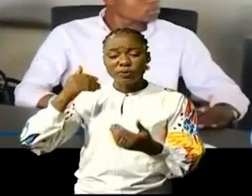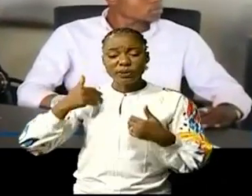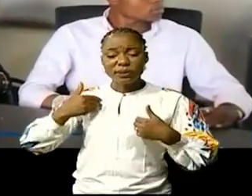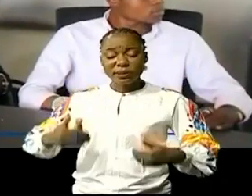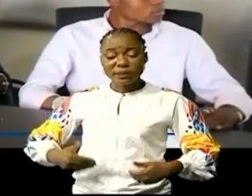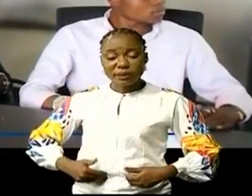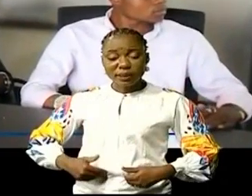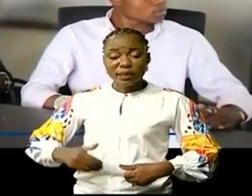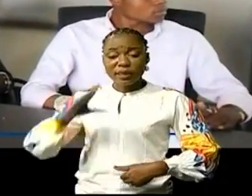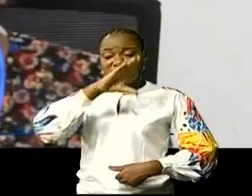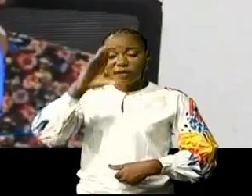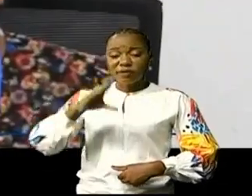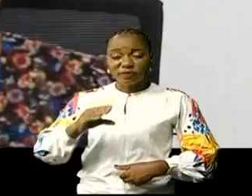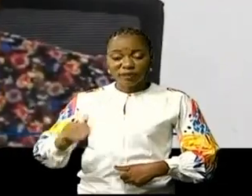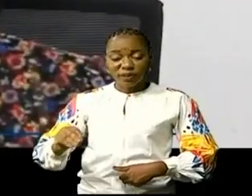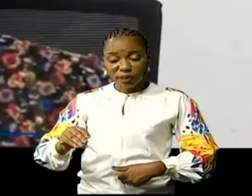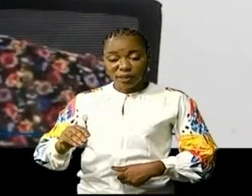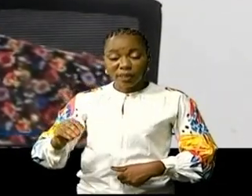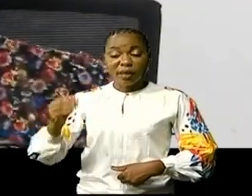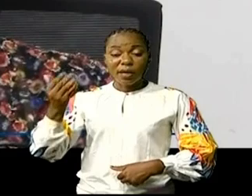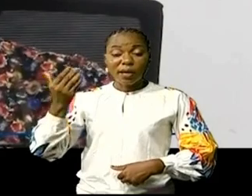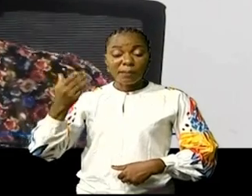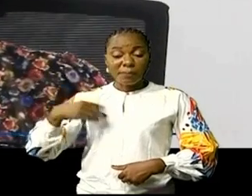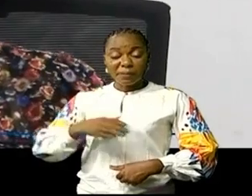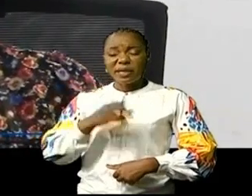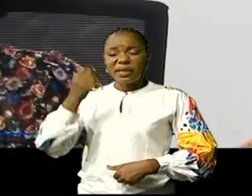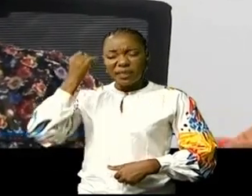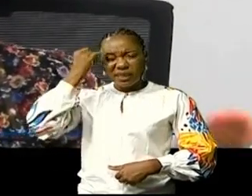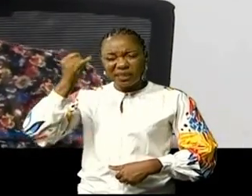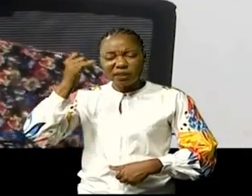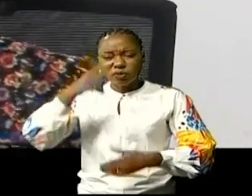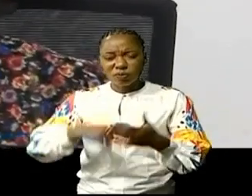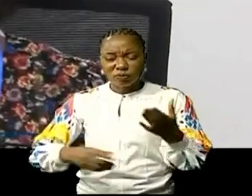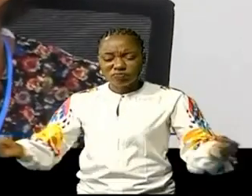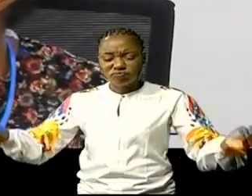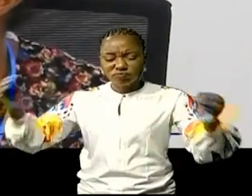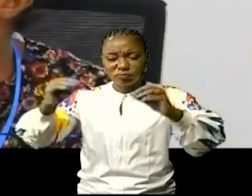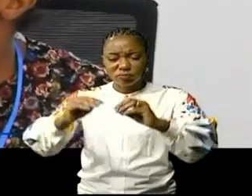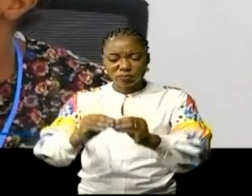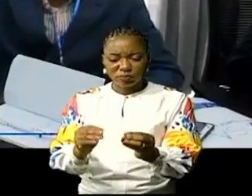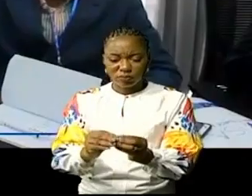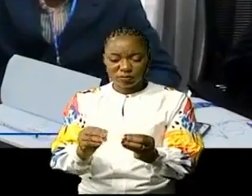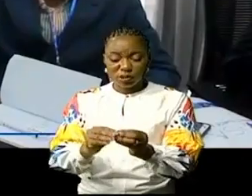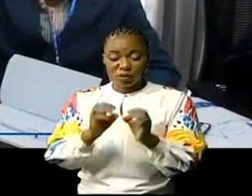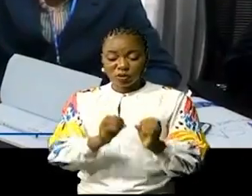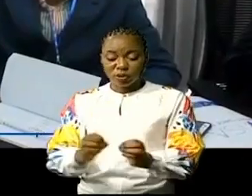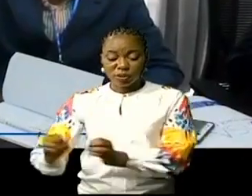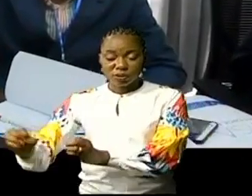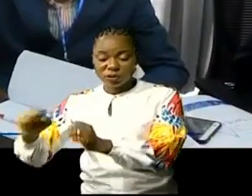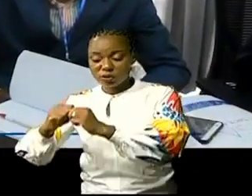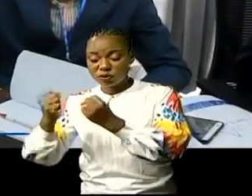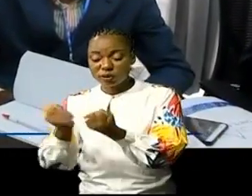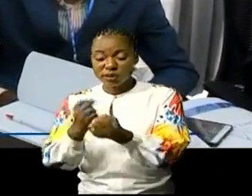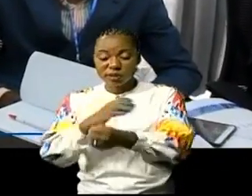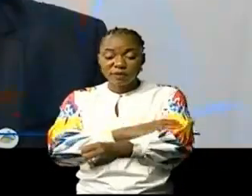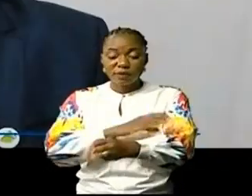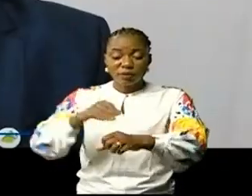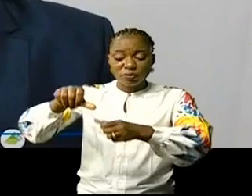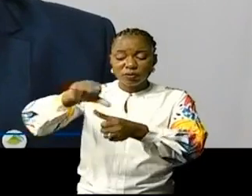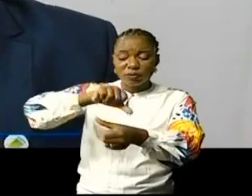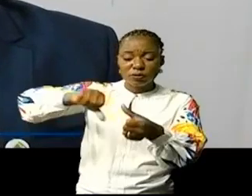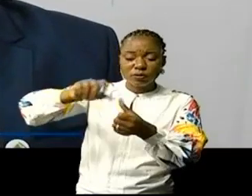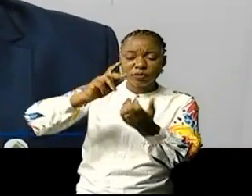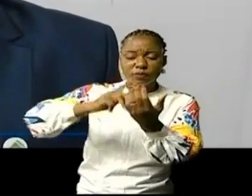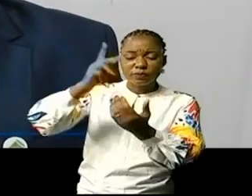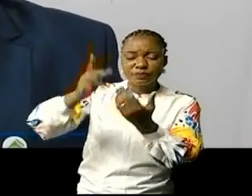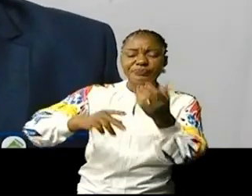Africa, Madame Olive Gou, pense plutôt que réunir les organisations de la société civile autour du programme est un